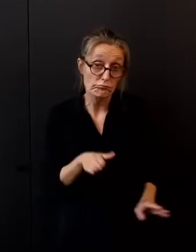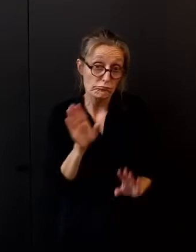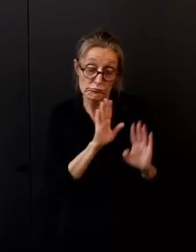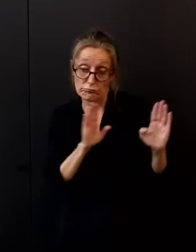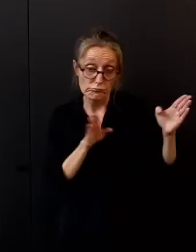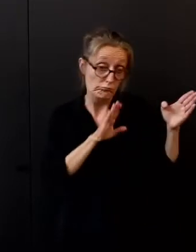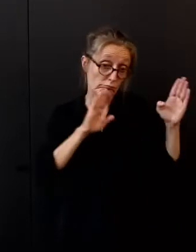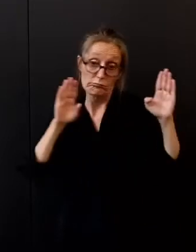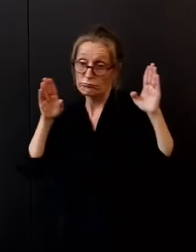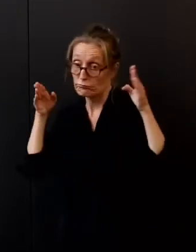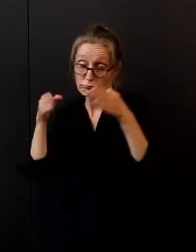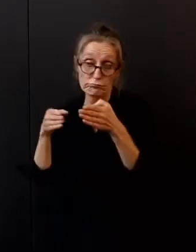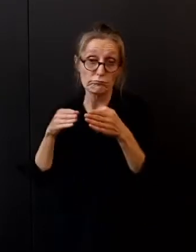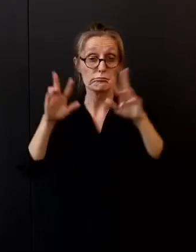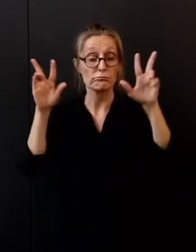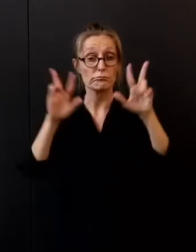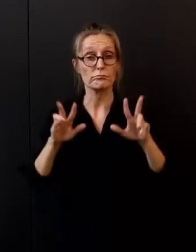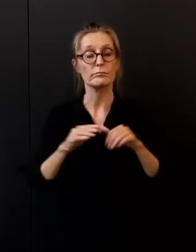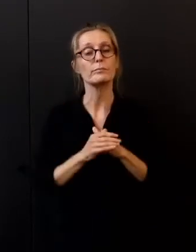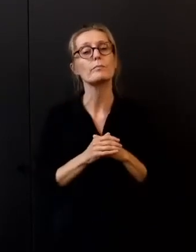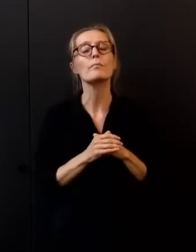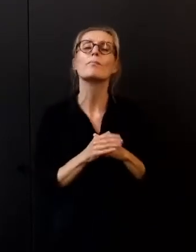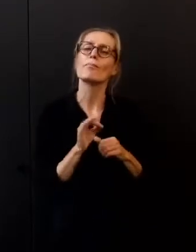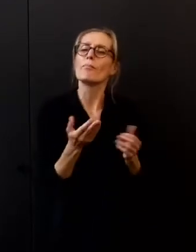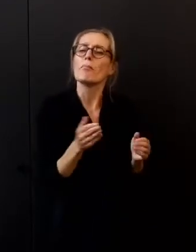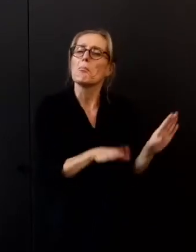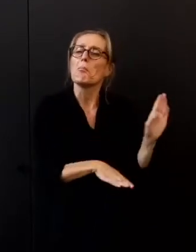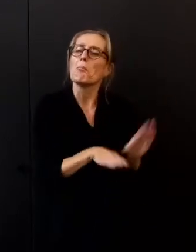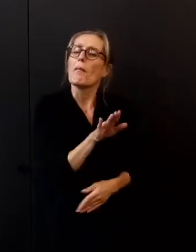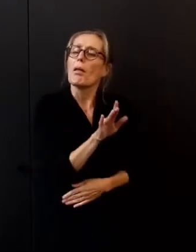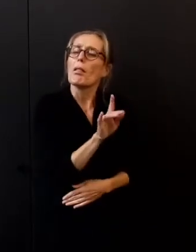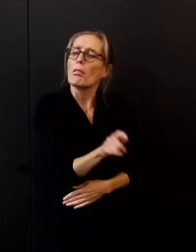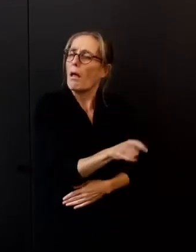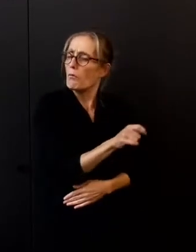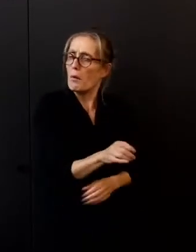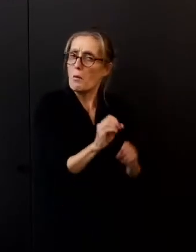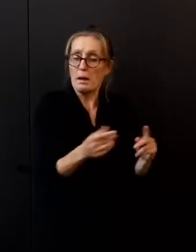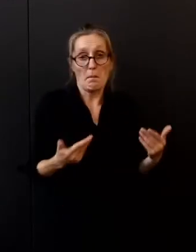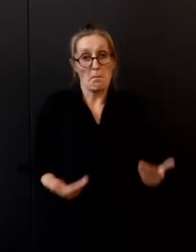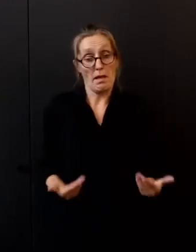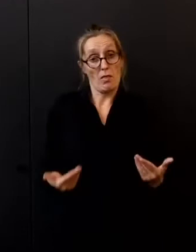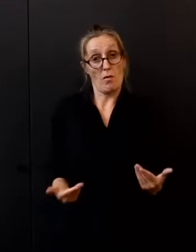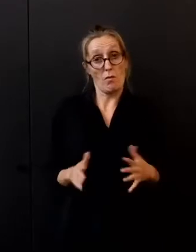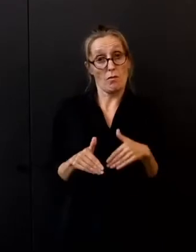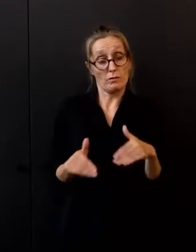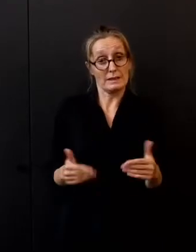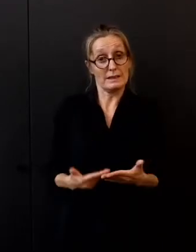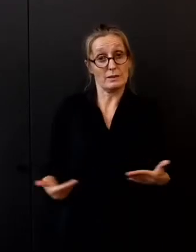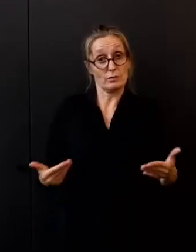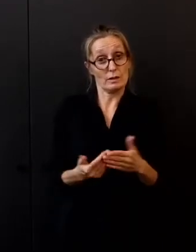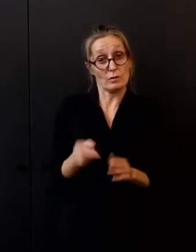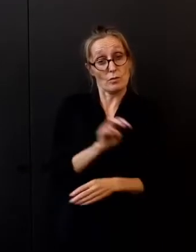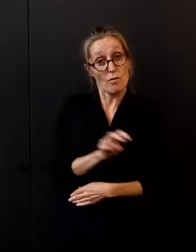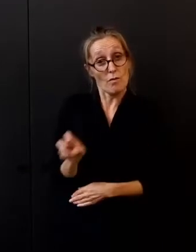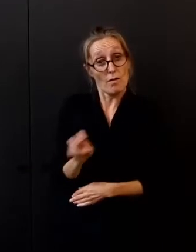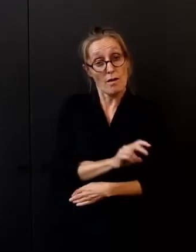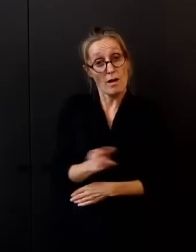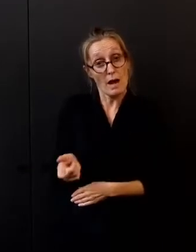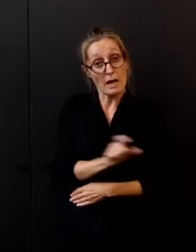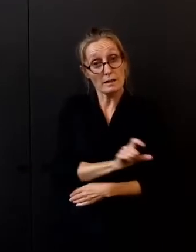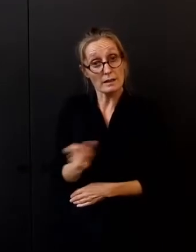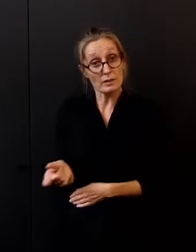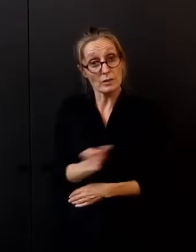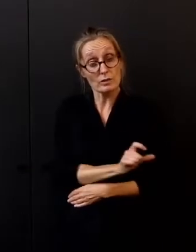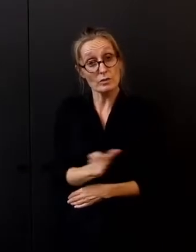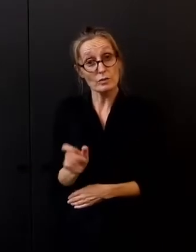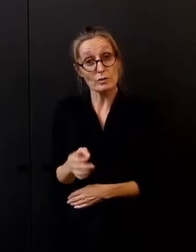naturellement. Alors, c'est fait naturellement, mais aujourd'hui, alors, qu'est-ce que ça donne? Là, t'es en alternance encore? Je suis en alternance